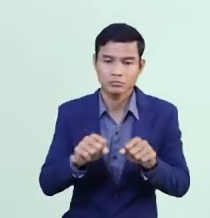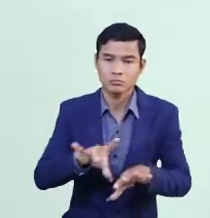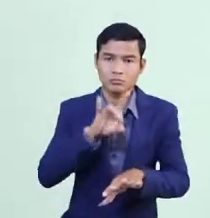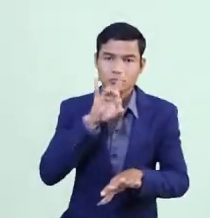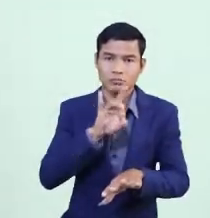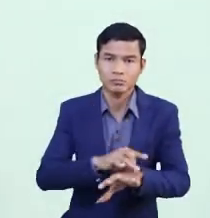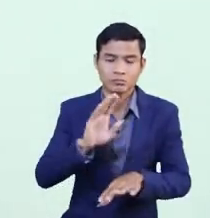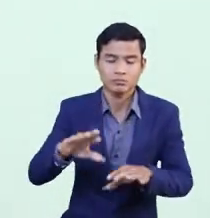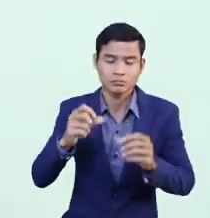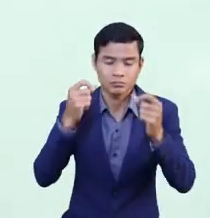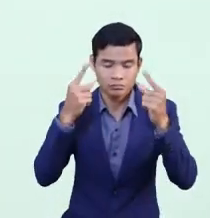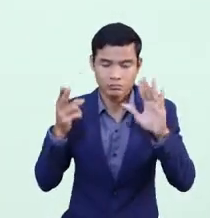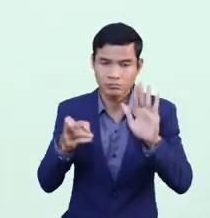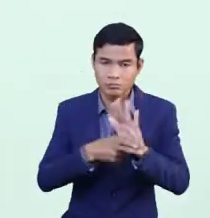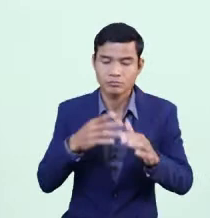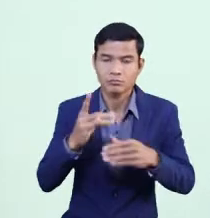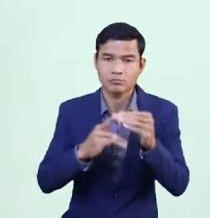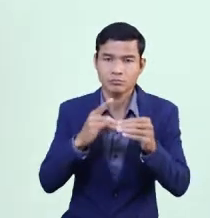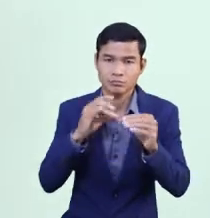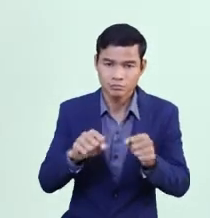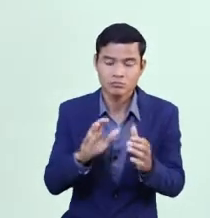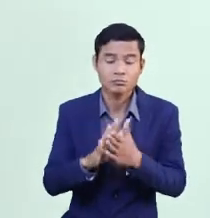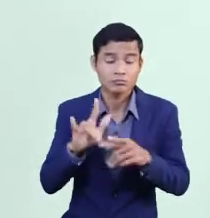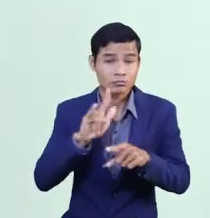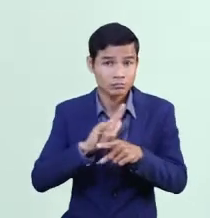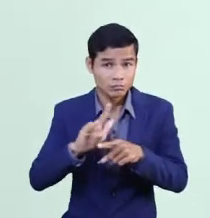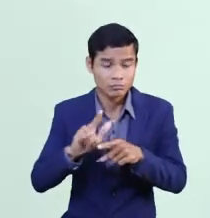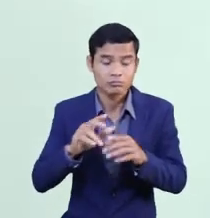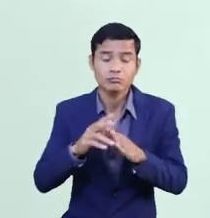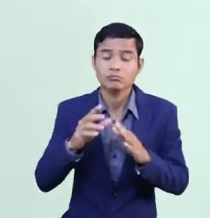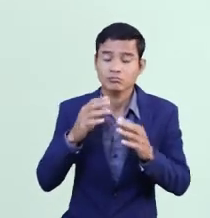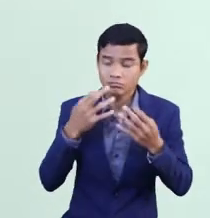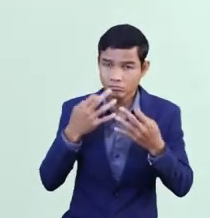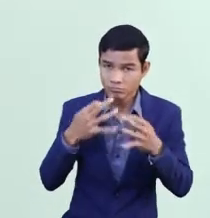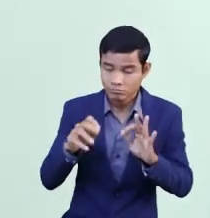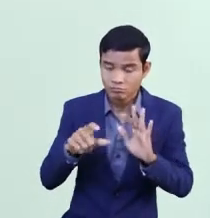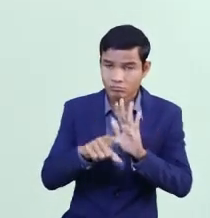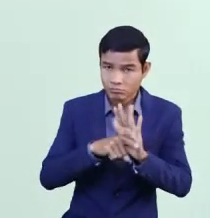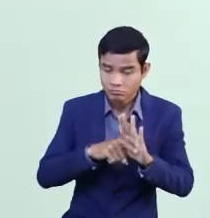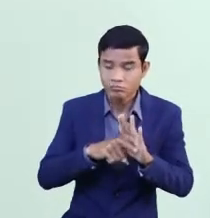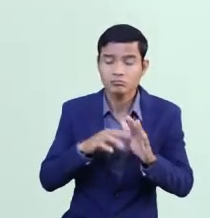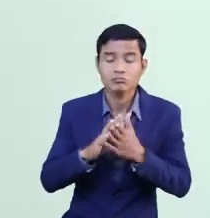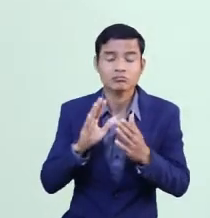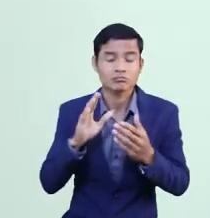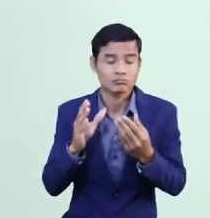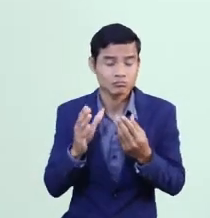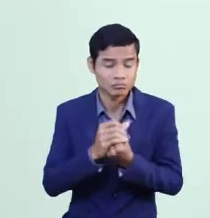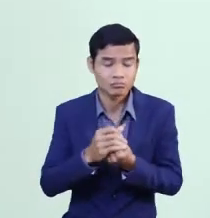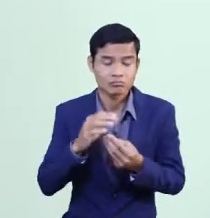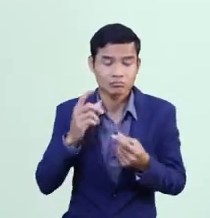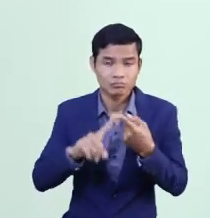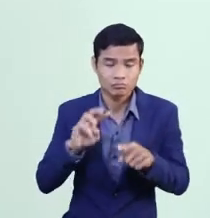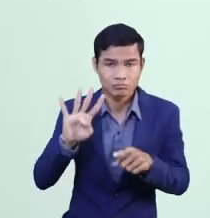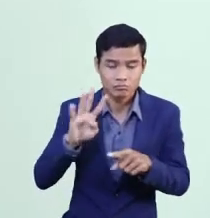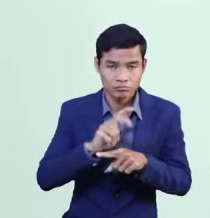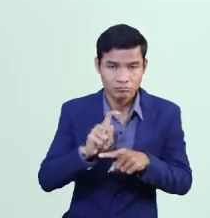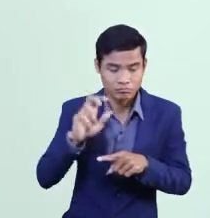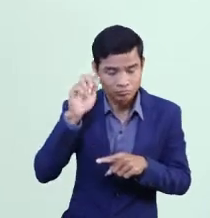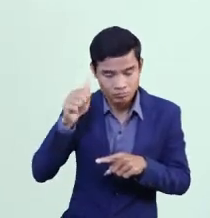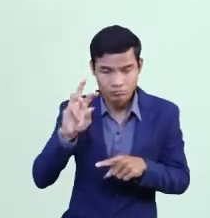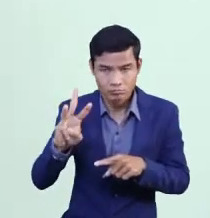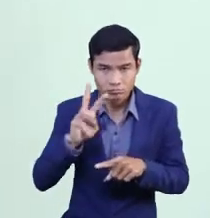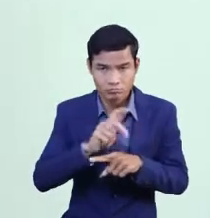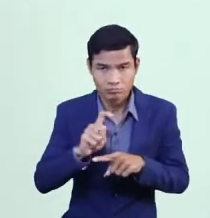bình ní con vô căn tài cho bà hai em bì cá phô bà màn vị thị đó châm nốt mình lệch buồn cái tông nâng bày cái tông bà mình chạy mình này